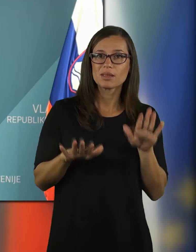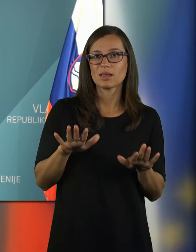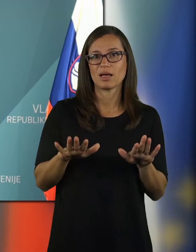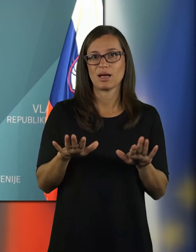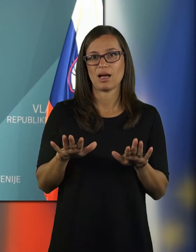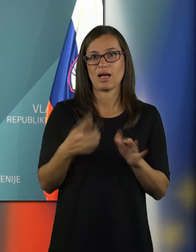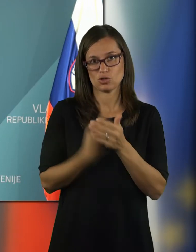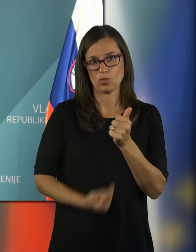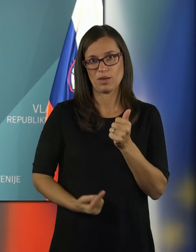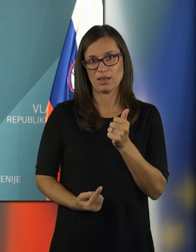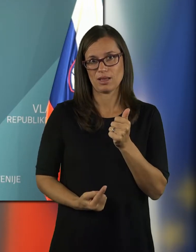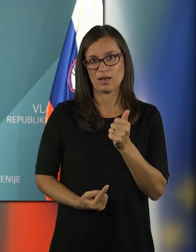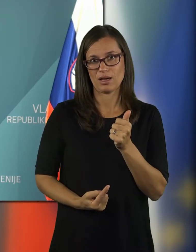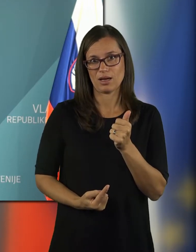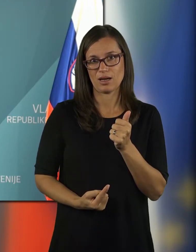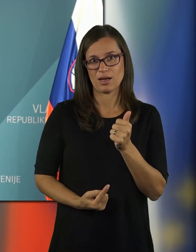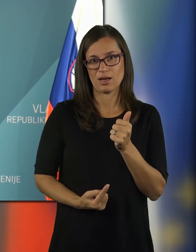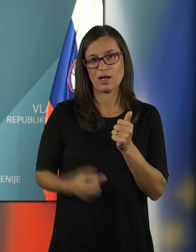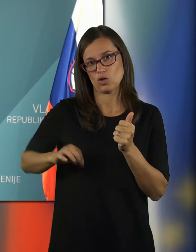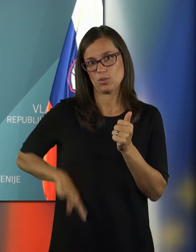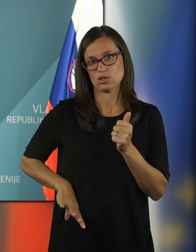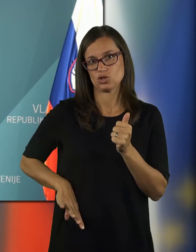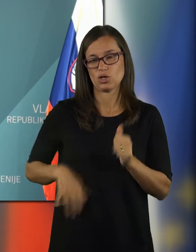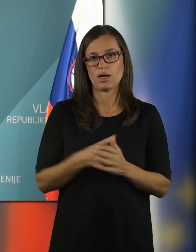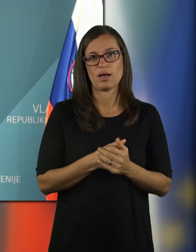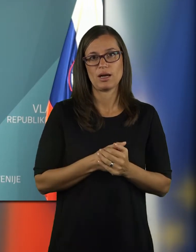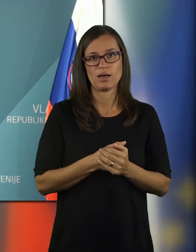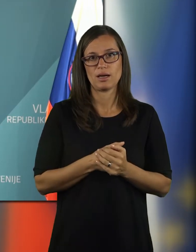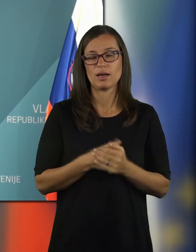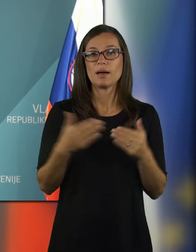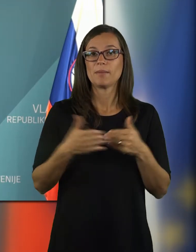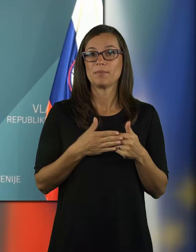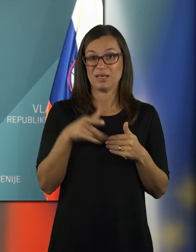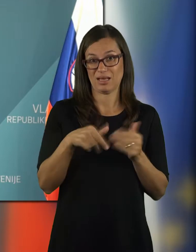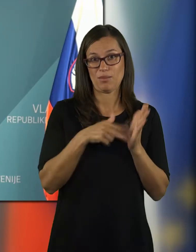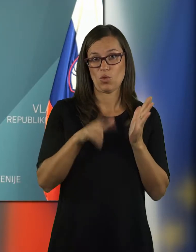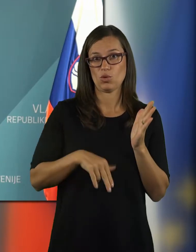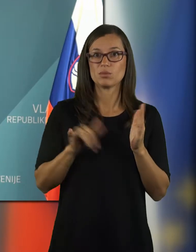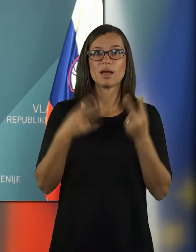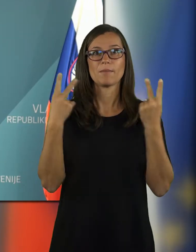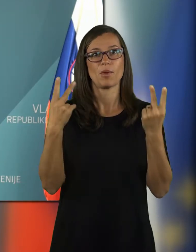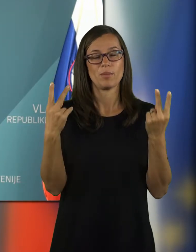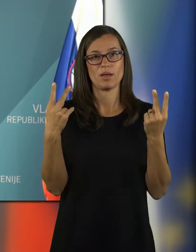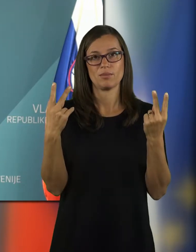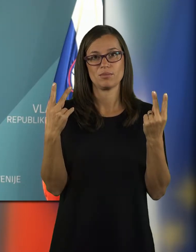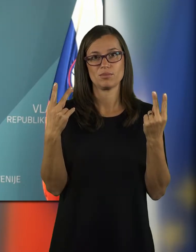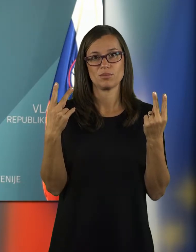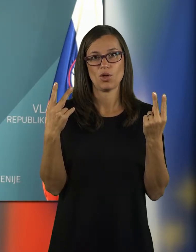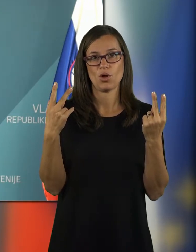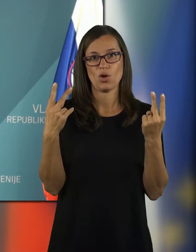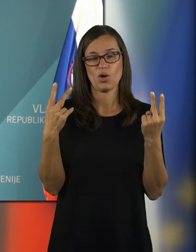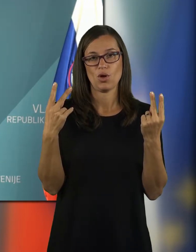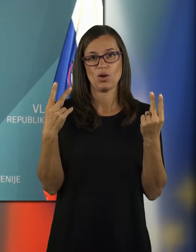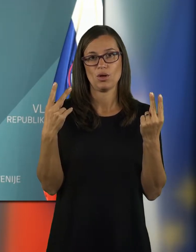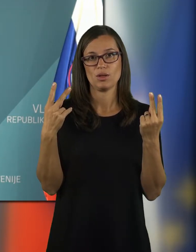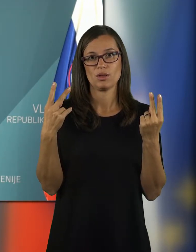morebitnega izgubljenega dobička. Pri tej pogodbi je pomembno z našega